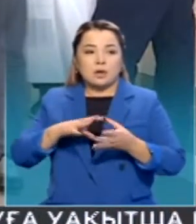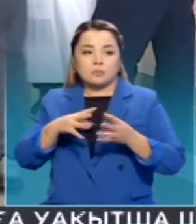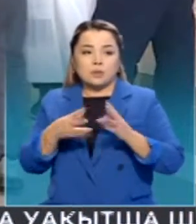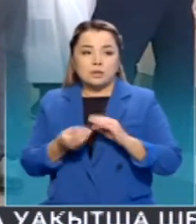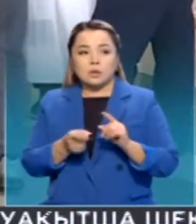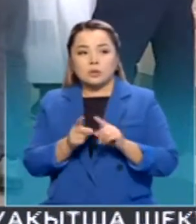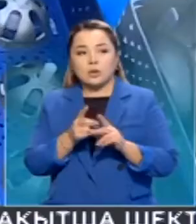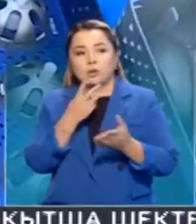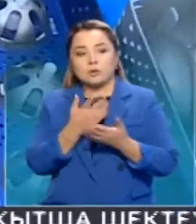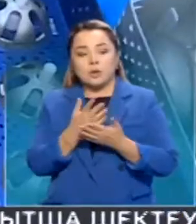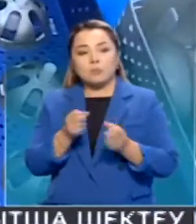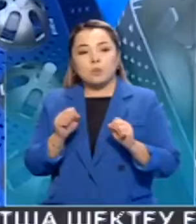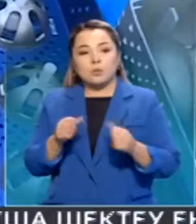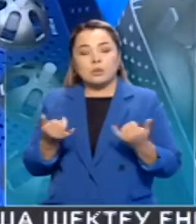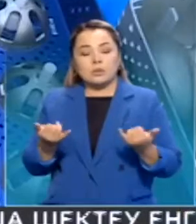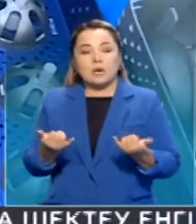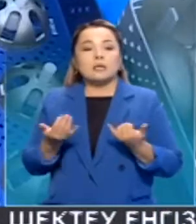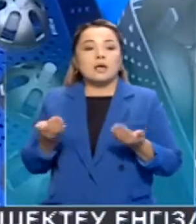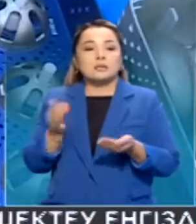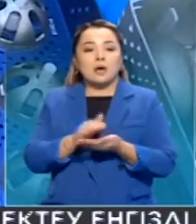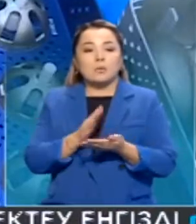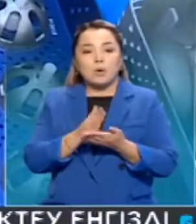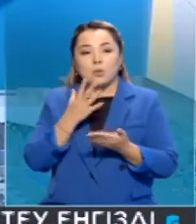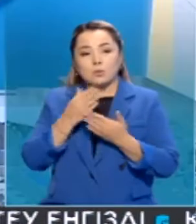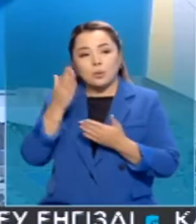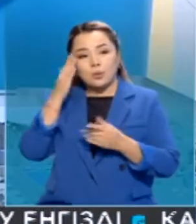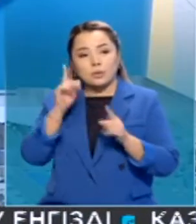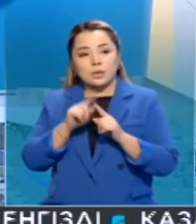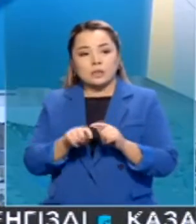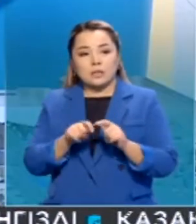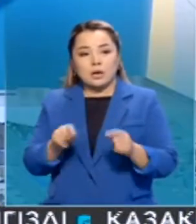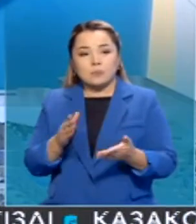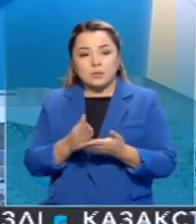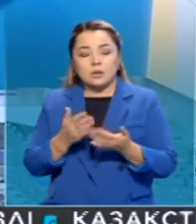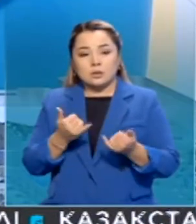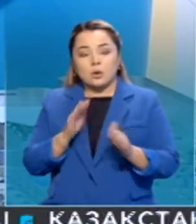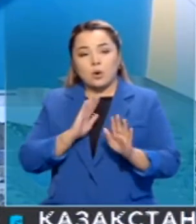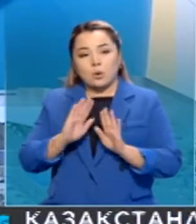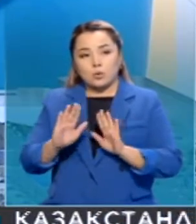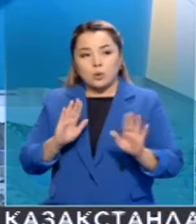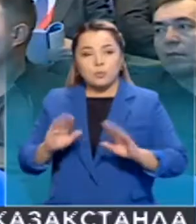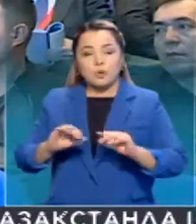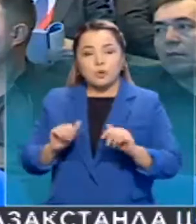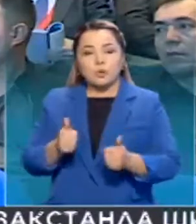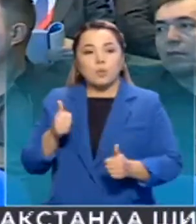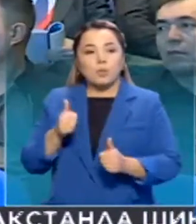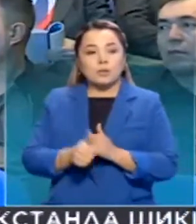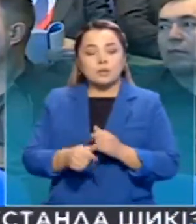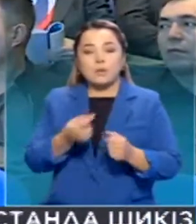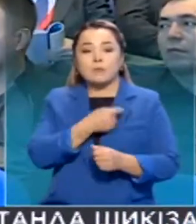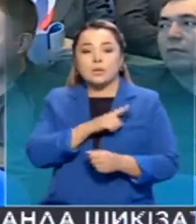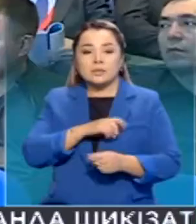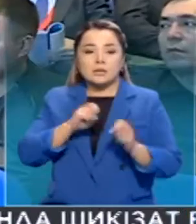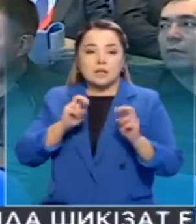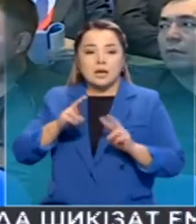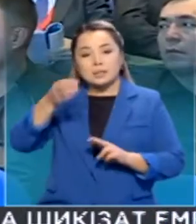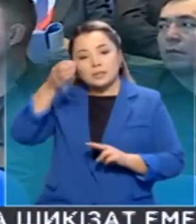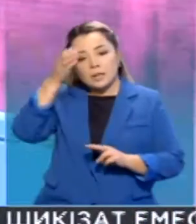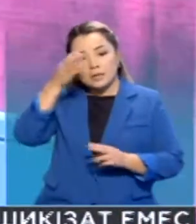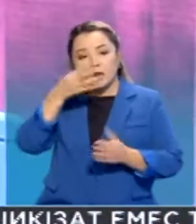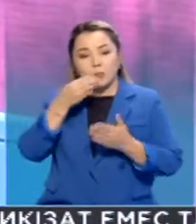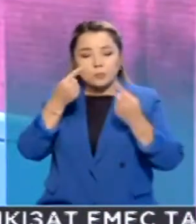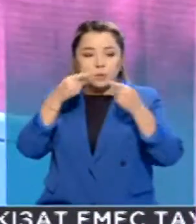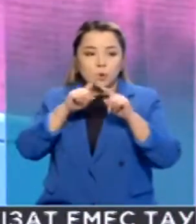Кей елдердің ғалымдары онлайн режимде қатысып, ой бөлісті. Шара аясында көрме ұйымдастырылып, озық медициналық технологиялар